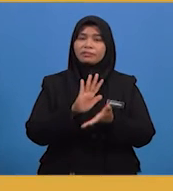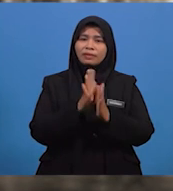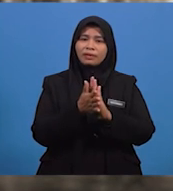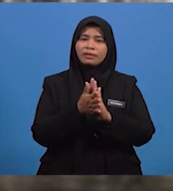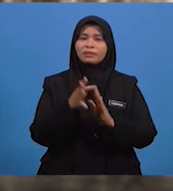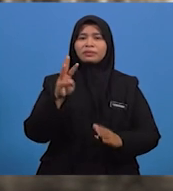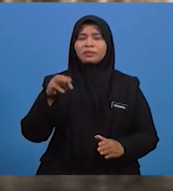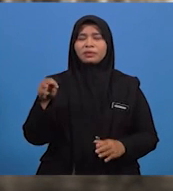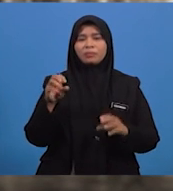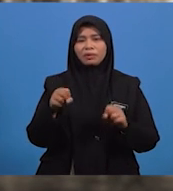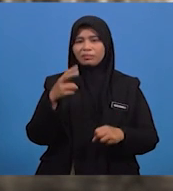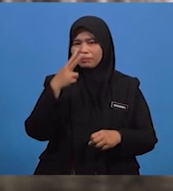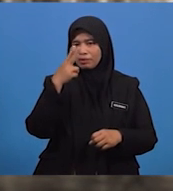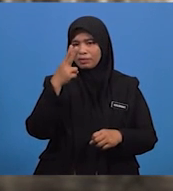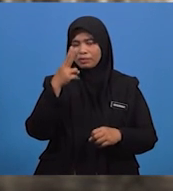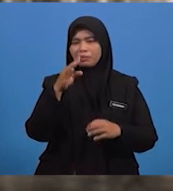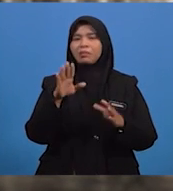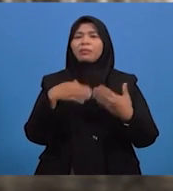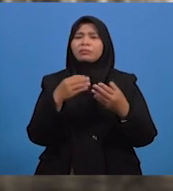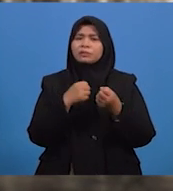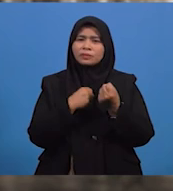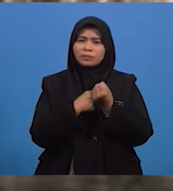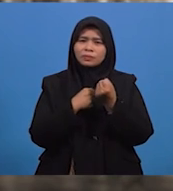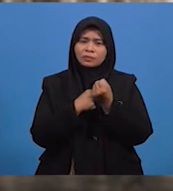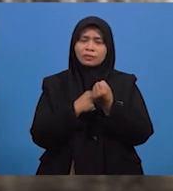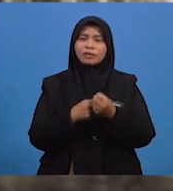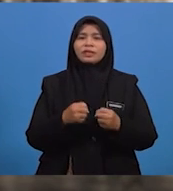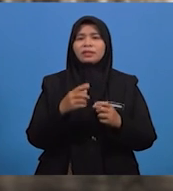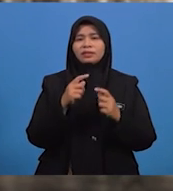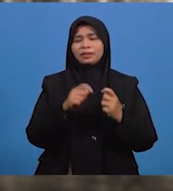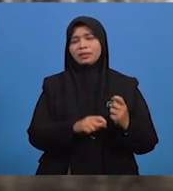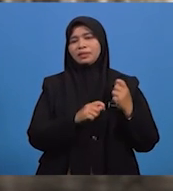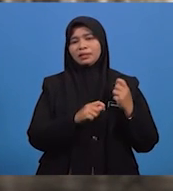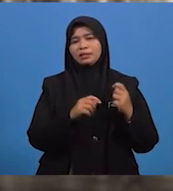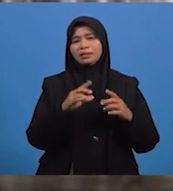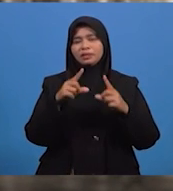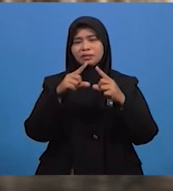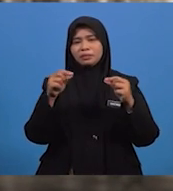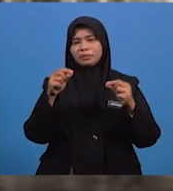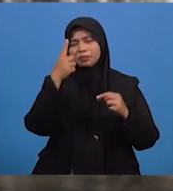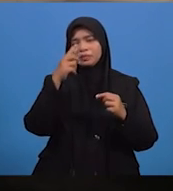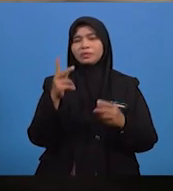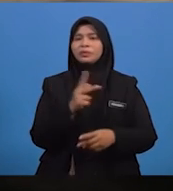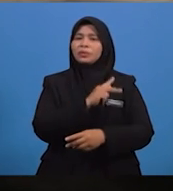murid-murid boleh menilai kesungguhan tentera Jepun dalam usaha menguasai negara kita.